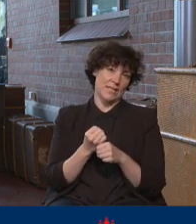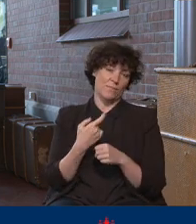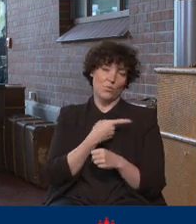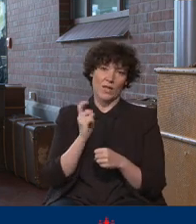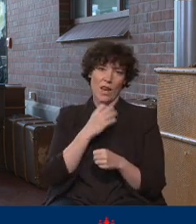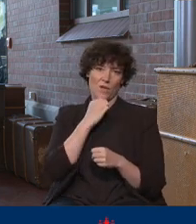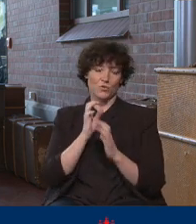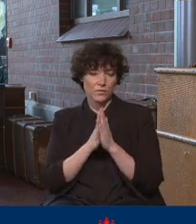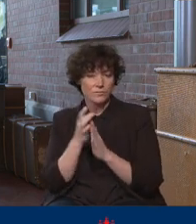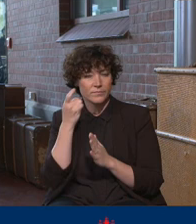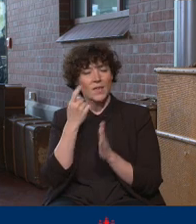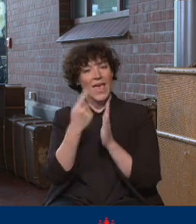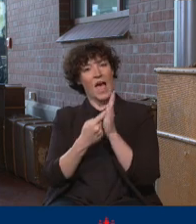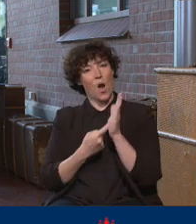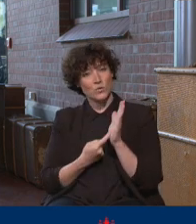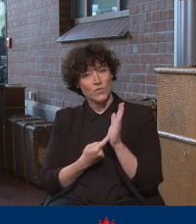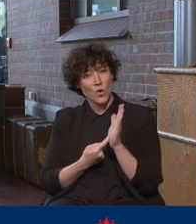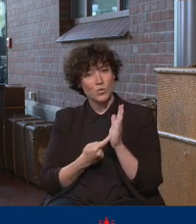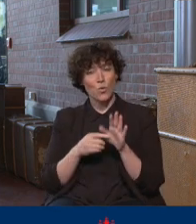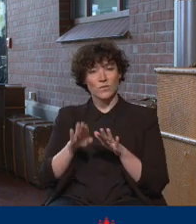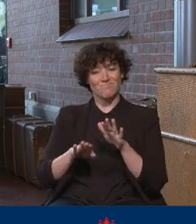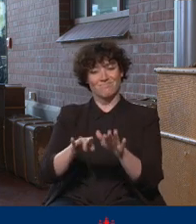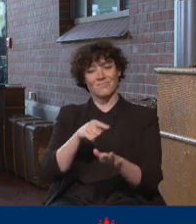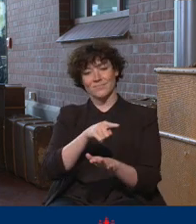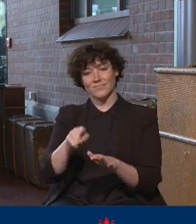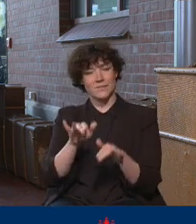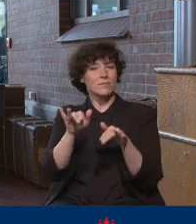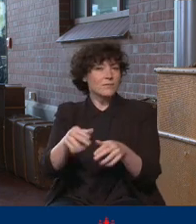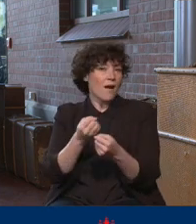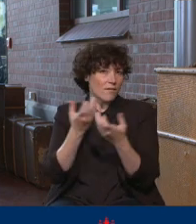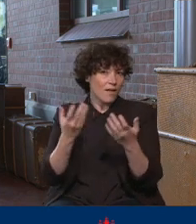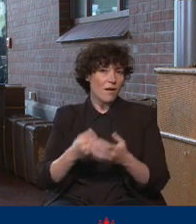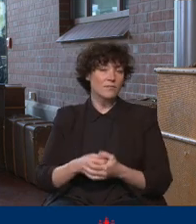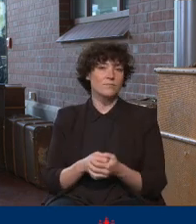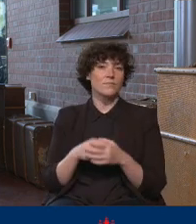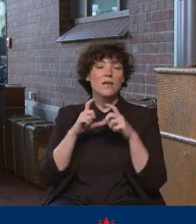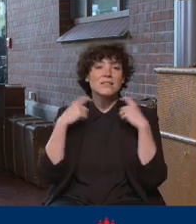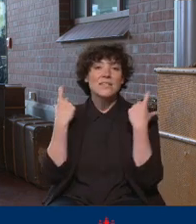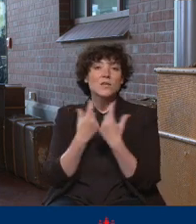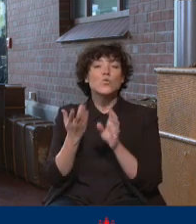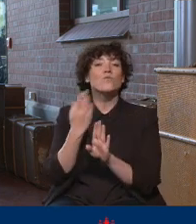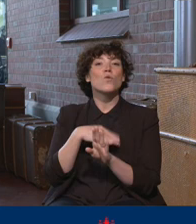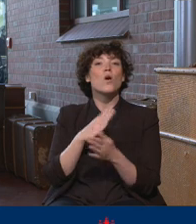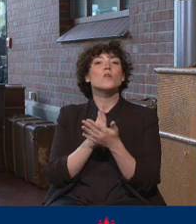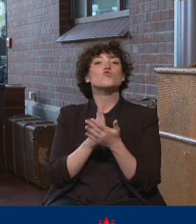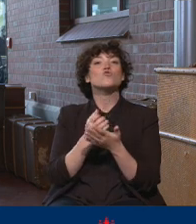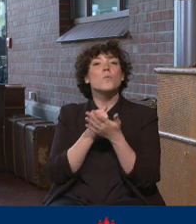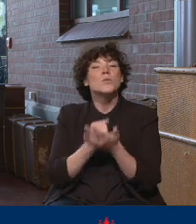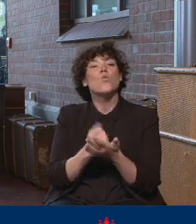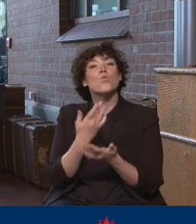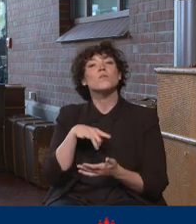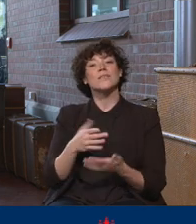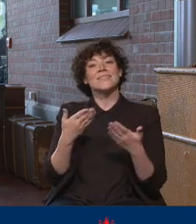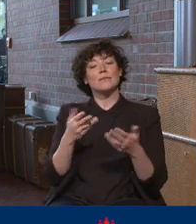in den weiteren planungsschritten die vor uns liegen nadja folgen betont wir sind auch hier in unterschiedlichen beteiligungs